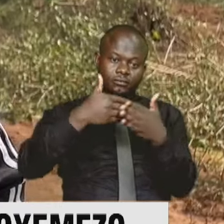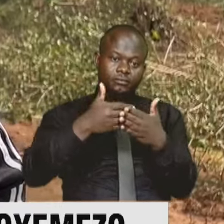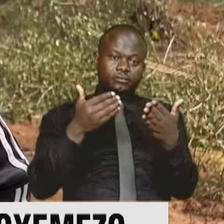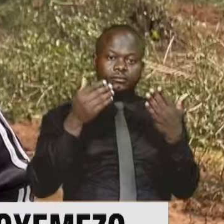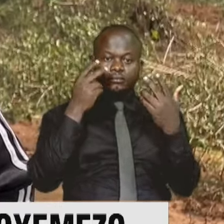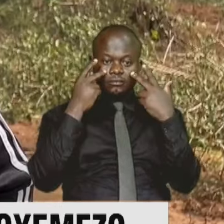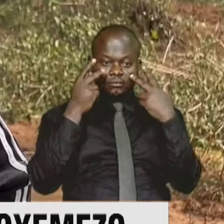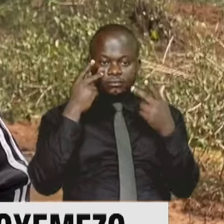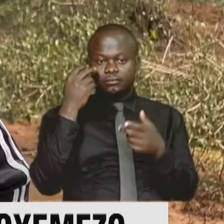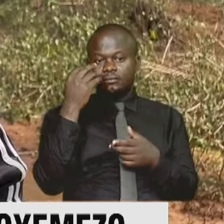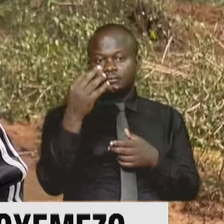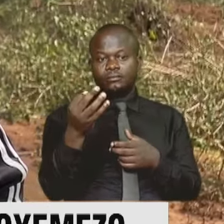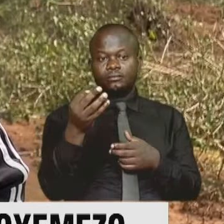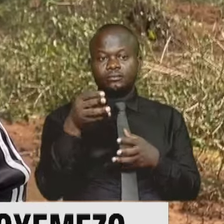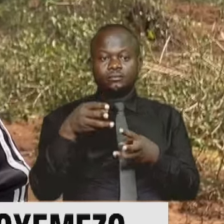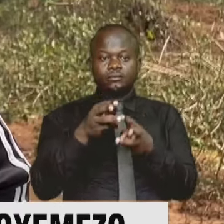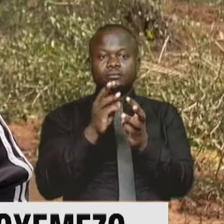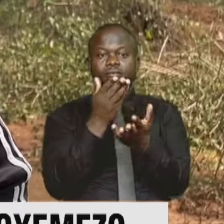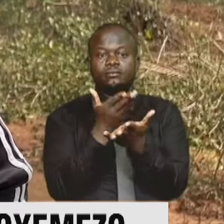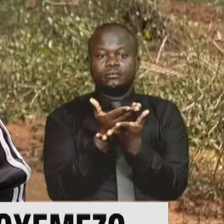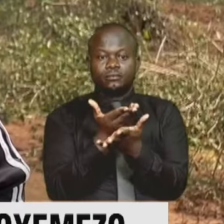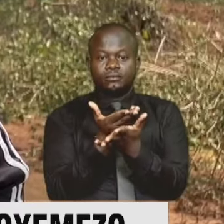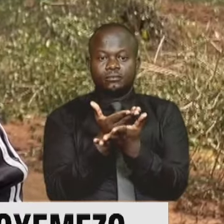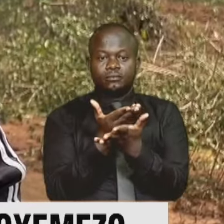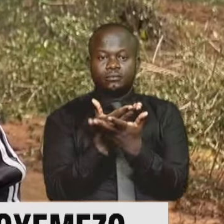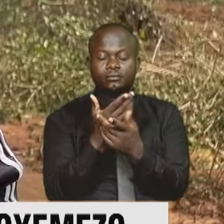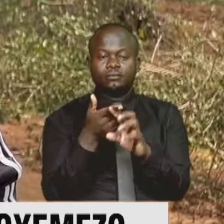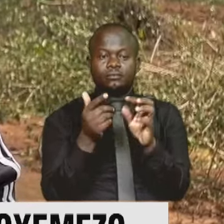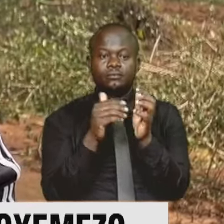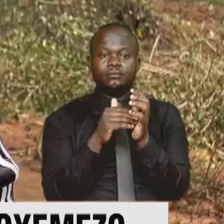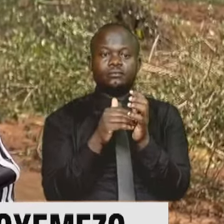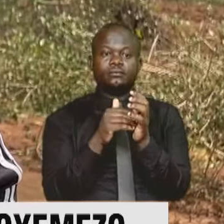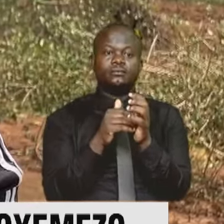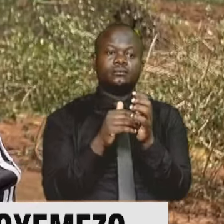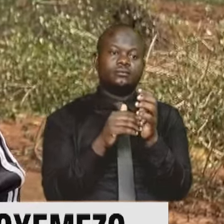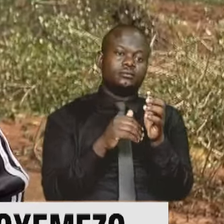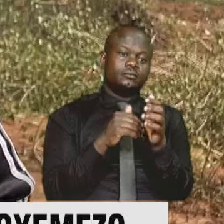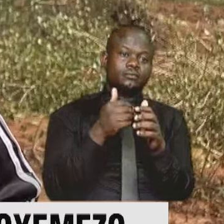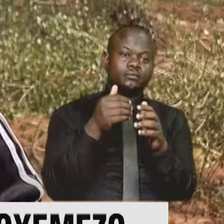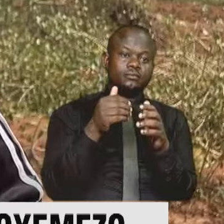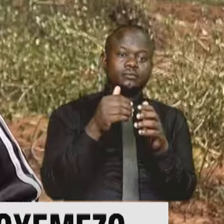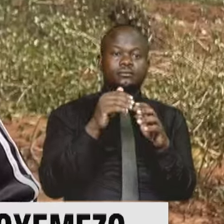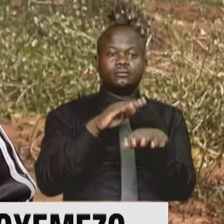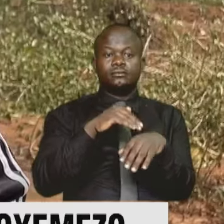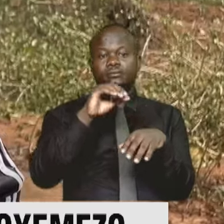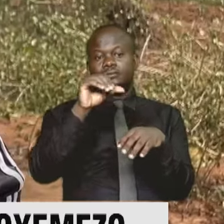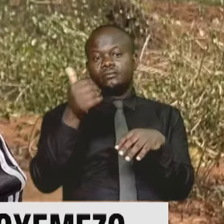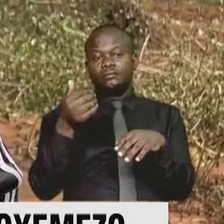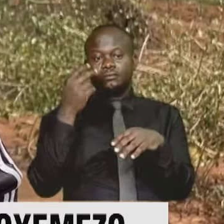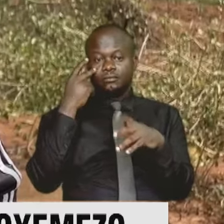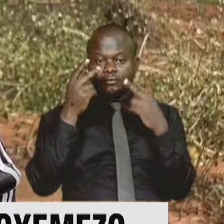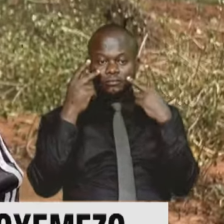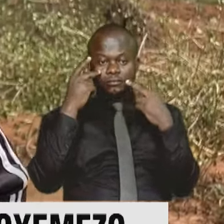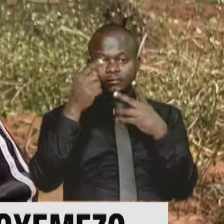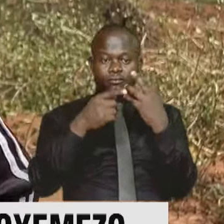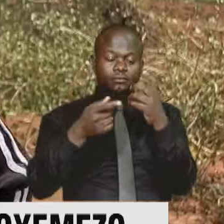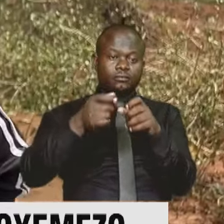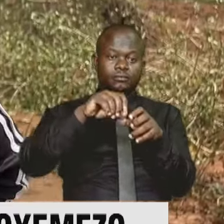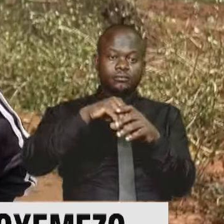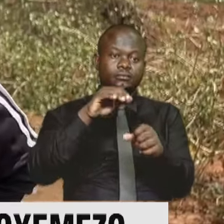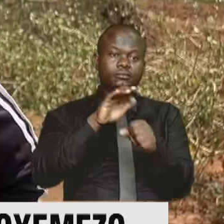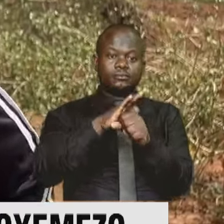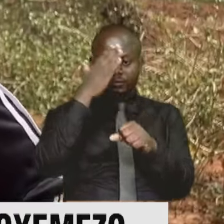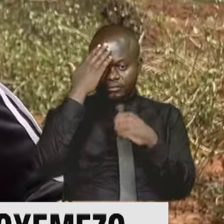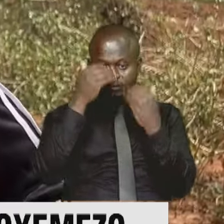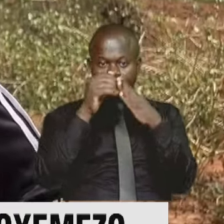bakareba niba uko umuntu yari kwestinze, niba izo nabo bahamagaza hanze ari nkeya bakareba uburyo bakongera izo mbaraga zikaza ari nyinshi. Kuko umuntu